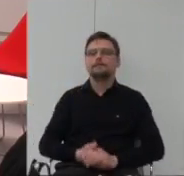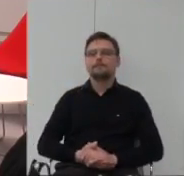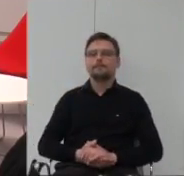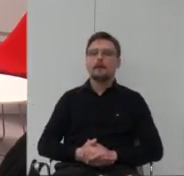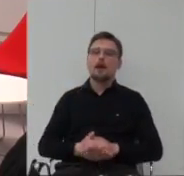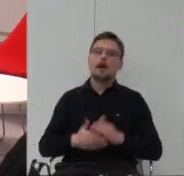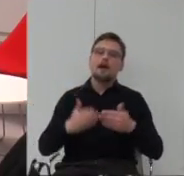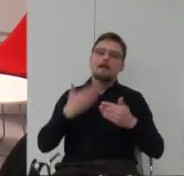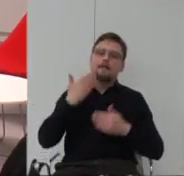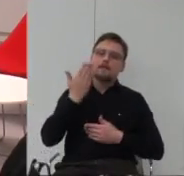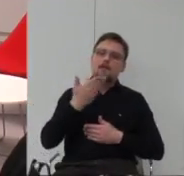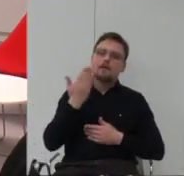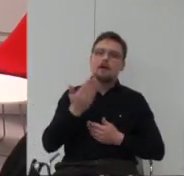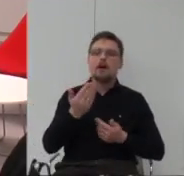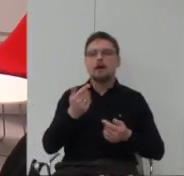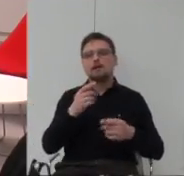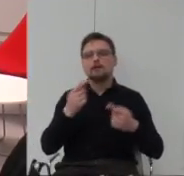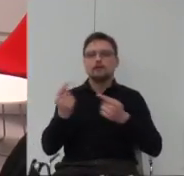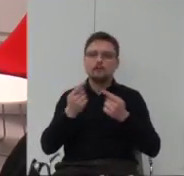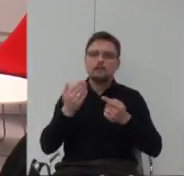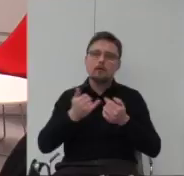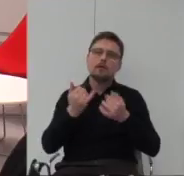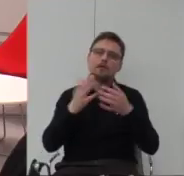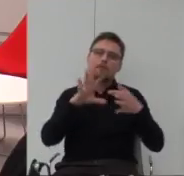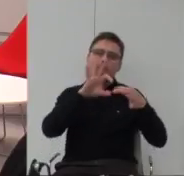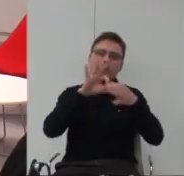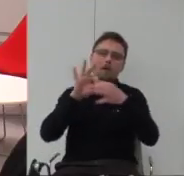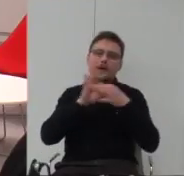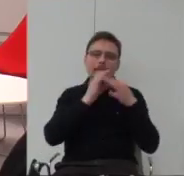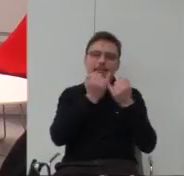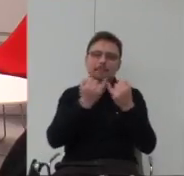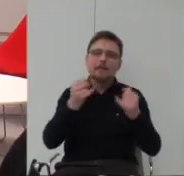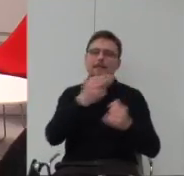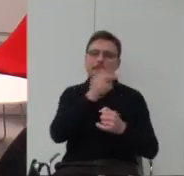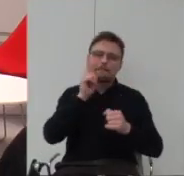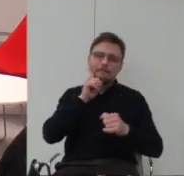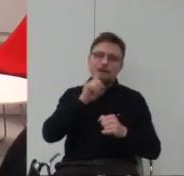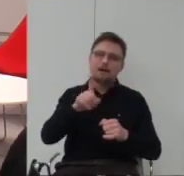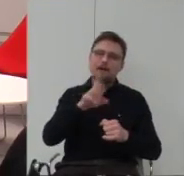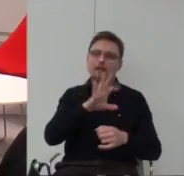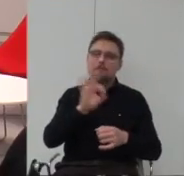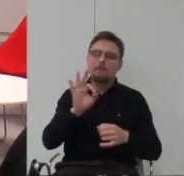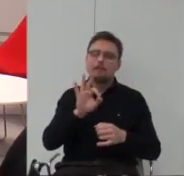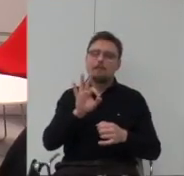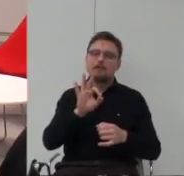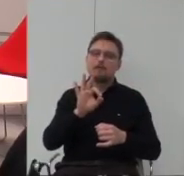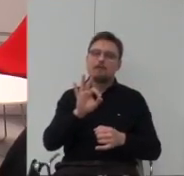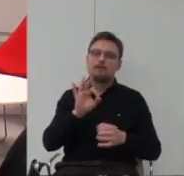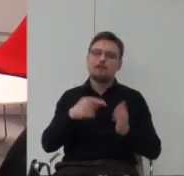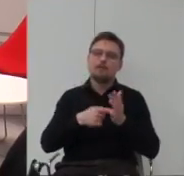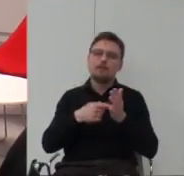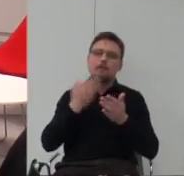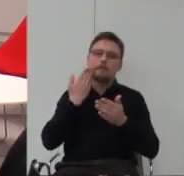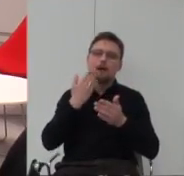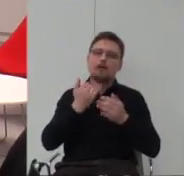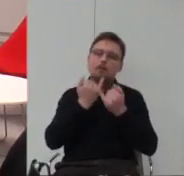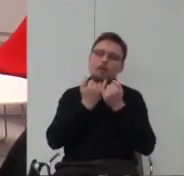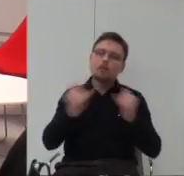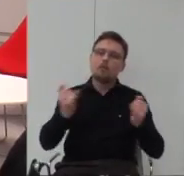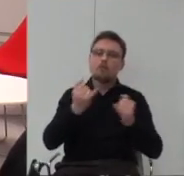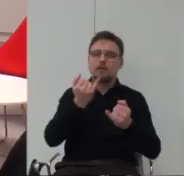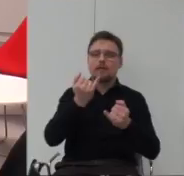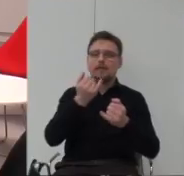innowacje technologiczne, trzeci to blok to innowacje formalne. Oczywiście te prezentacje można by też przypisać do innych tematów,